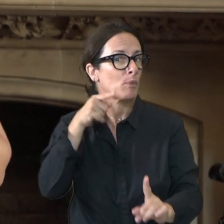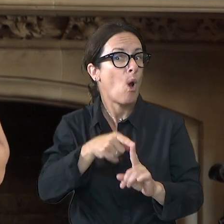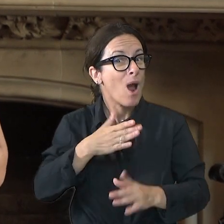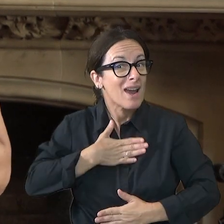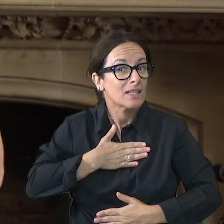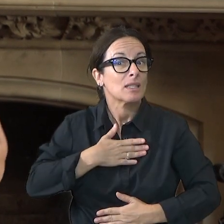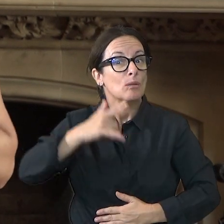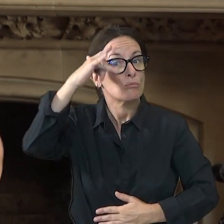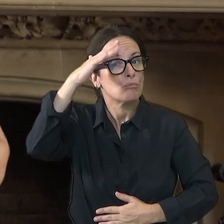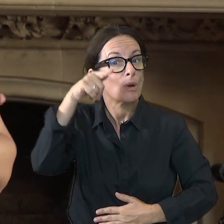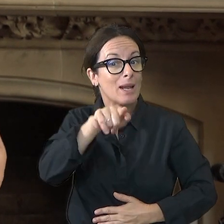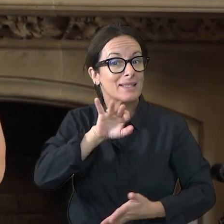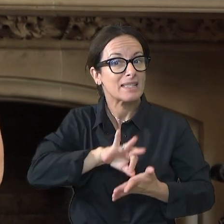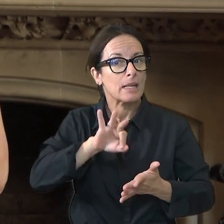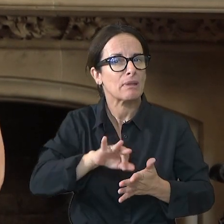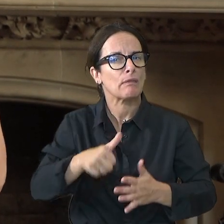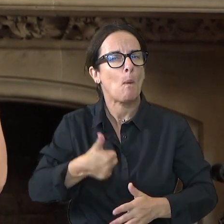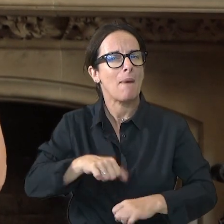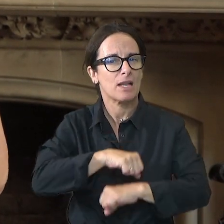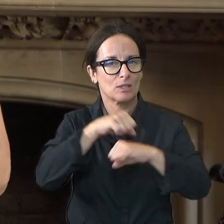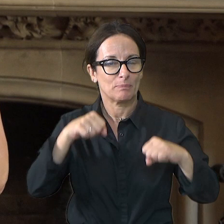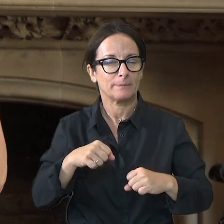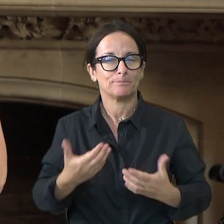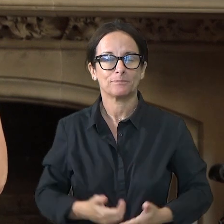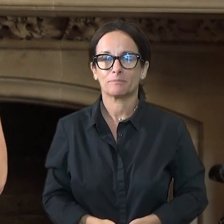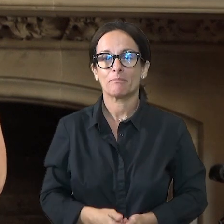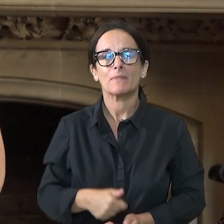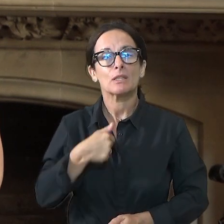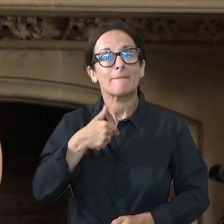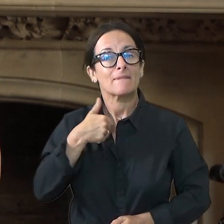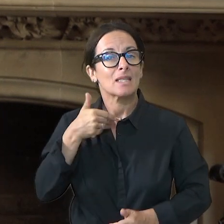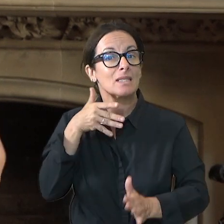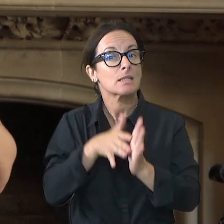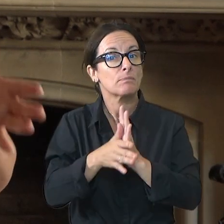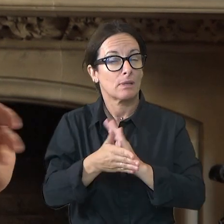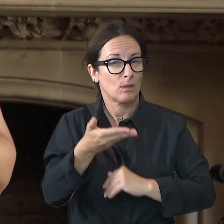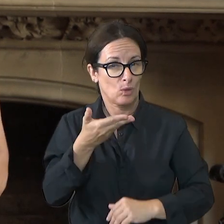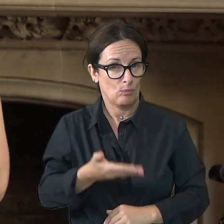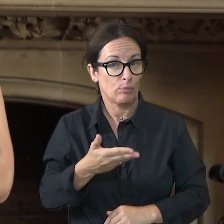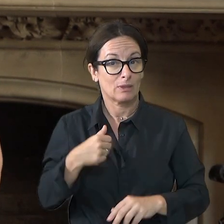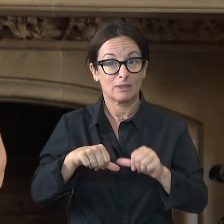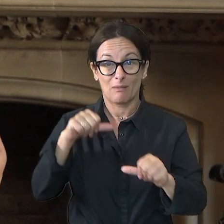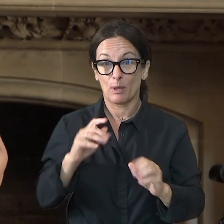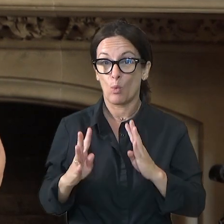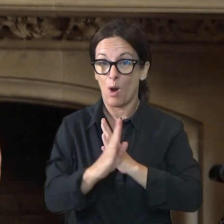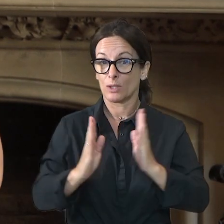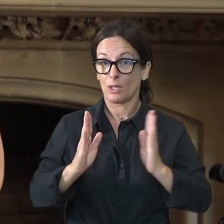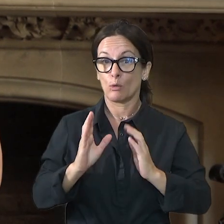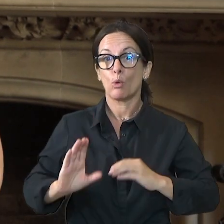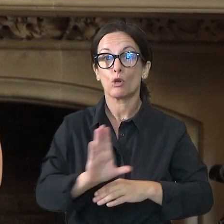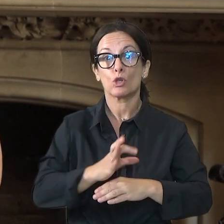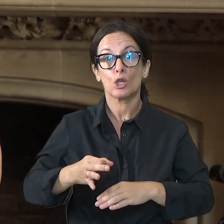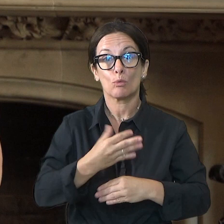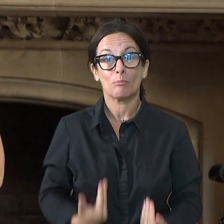recursos i d'aquesta inversió, reforçar molt més aquest servei. Jo vull posar en valor que en aquesta legislatura i en aquests darrers anys, des que el Consell Insular